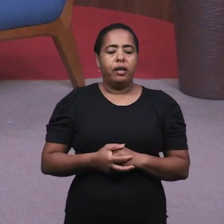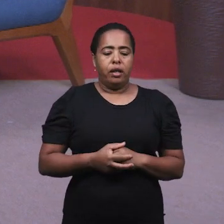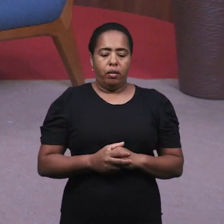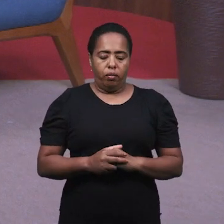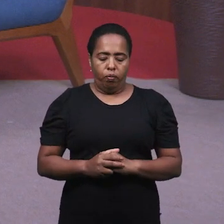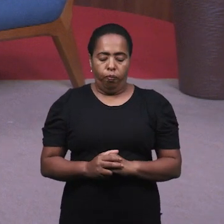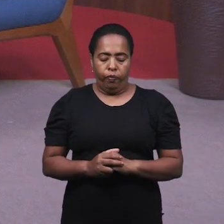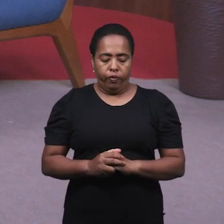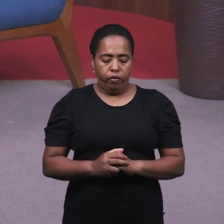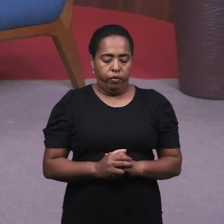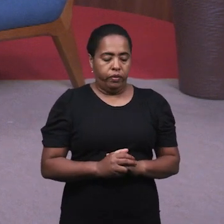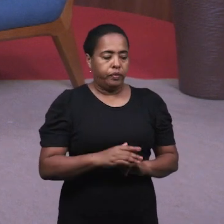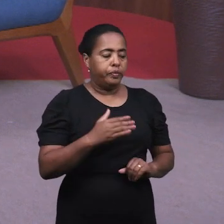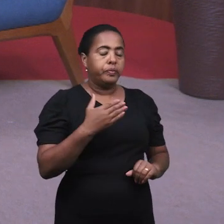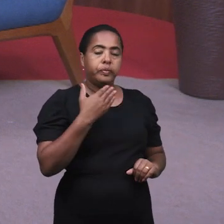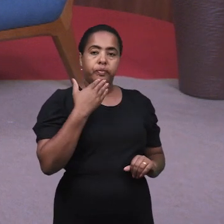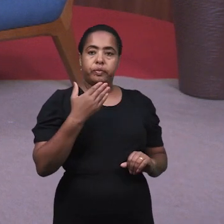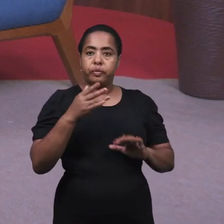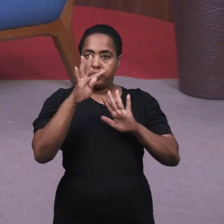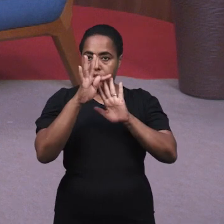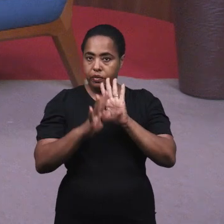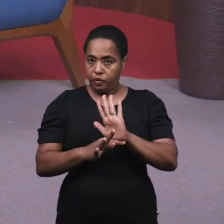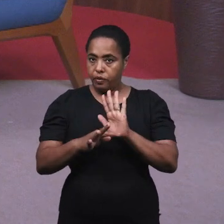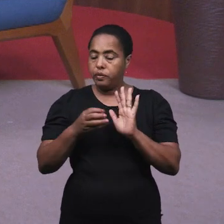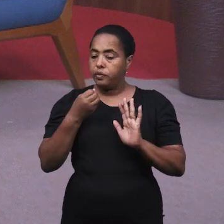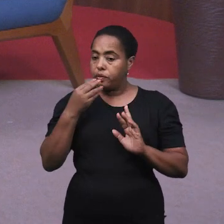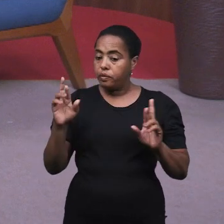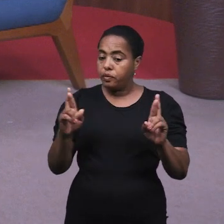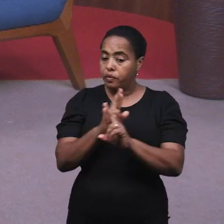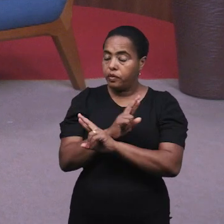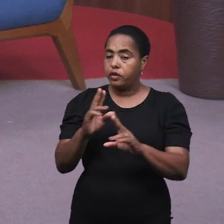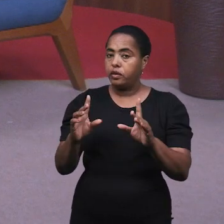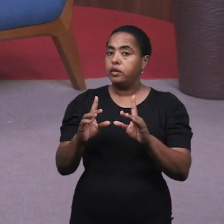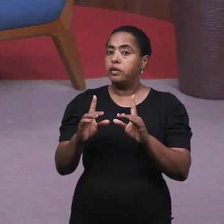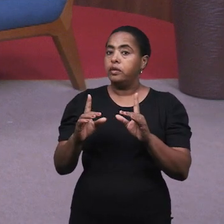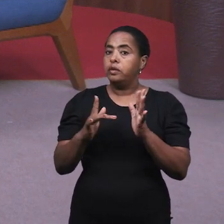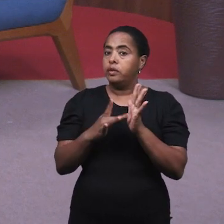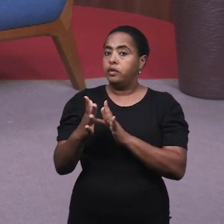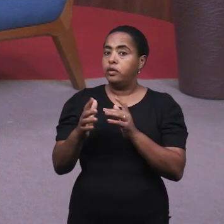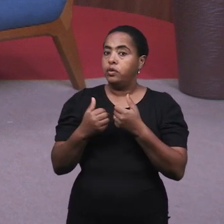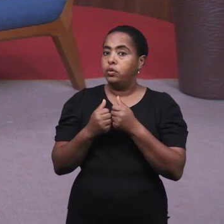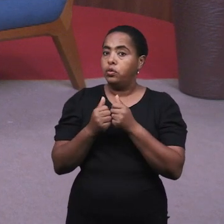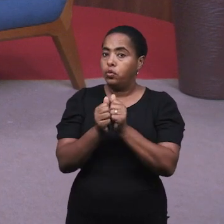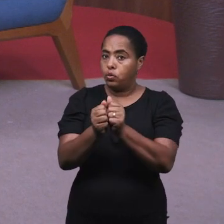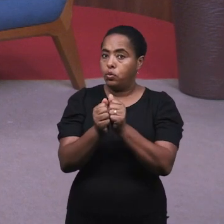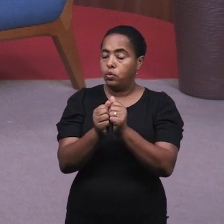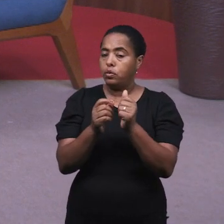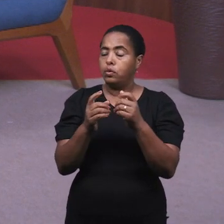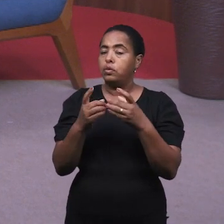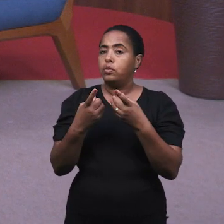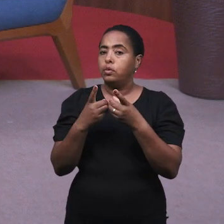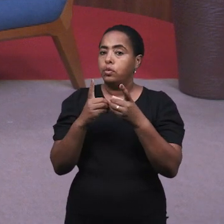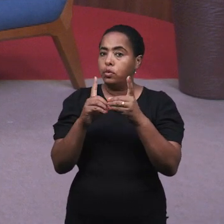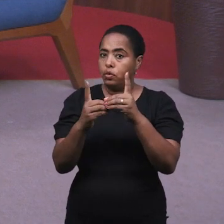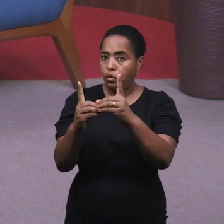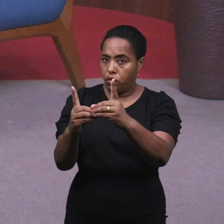Je vais demander un texte ici qui est très intéressant, qui s'est passé dans le rapport entre Jésus et ses disciples, qui est